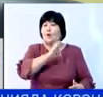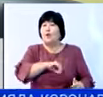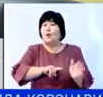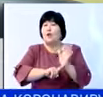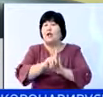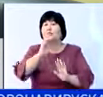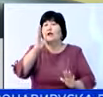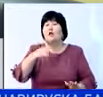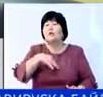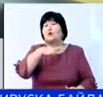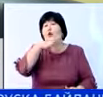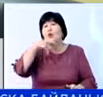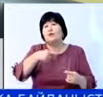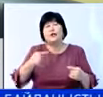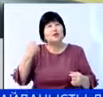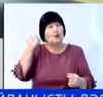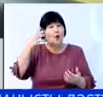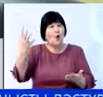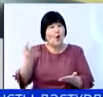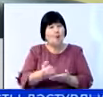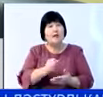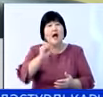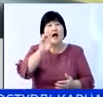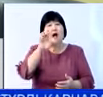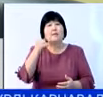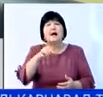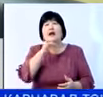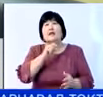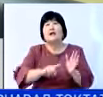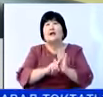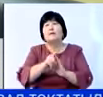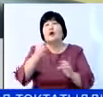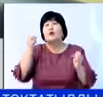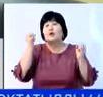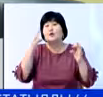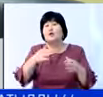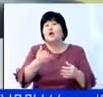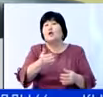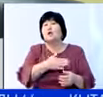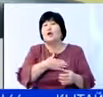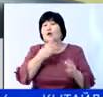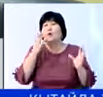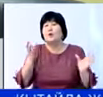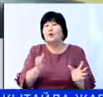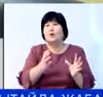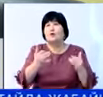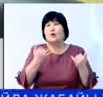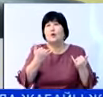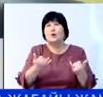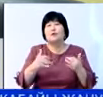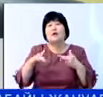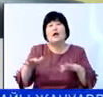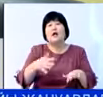біз көп нәрсені ұтамыз. Абай атамыз айтқандай, ыстық қайрат, нұрлы ақыл, жылы жүрек мекен. Осы үш